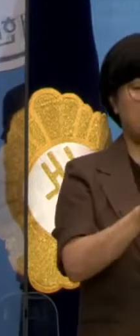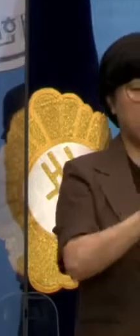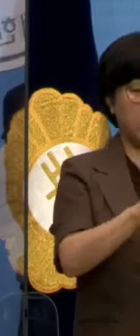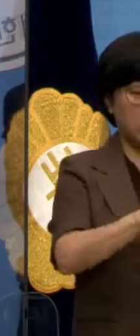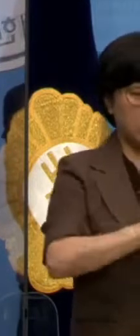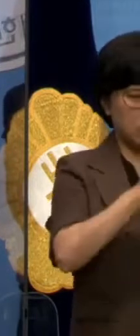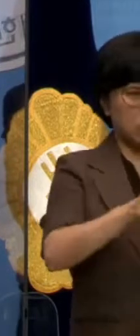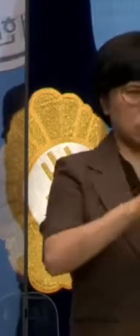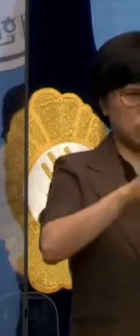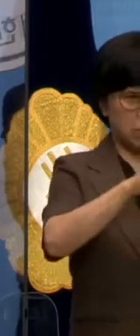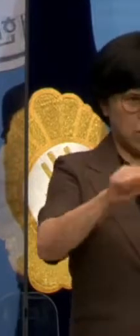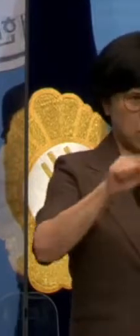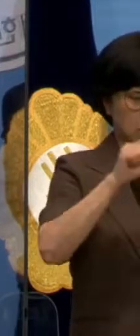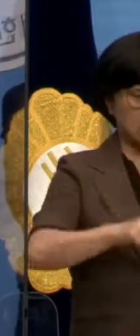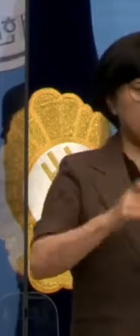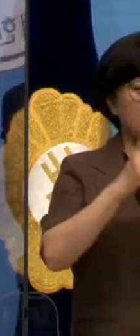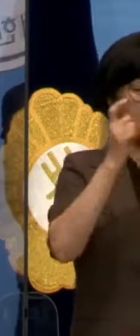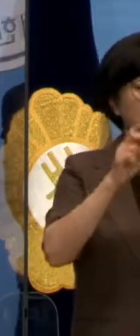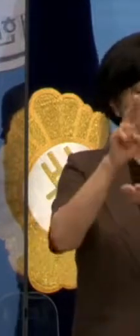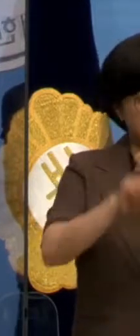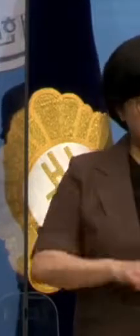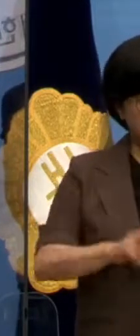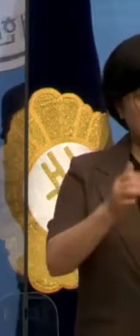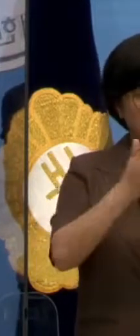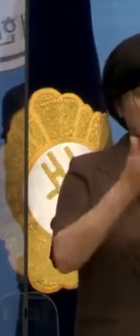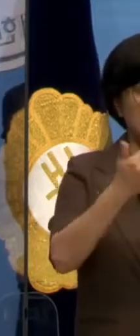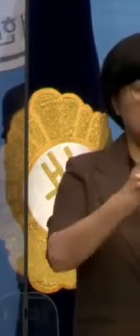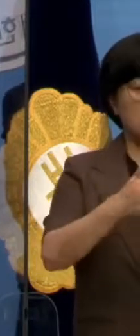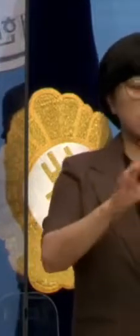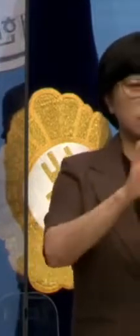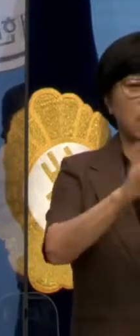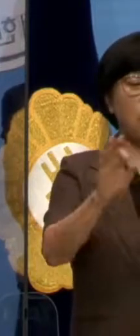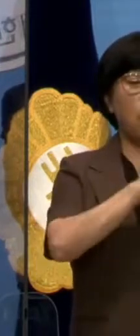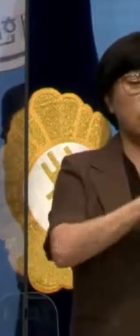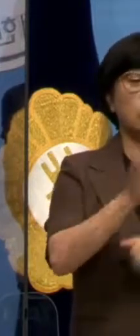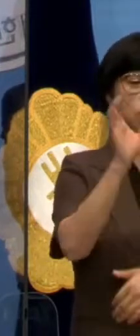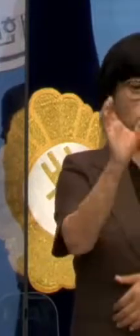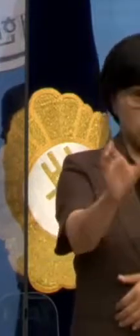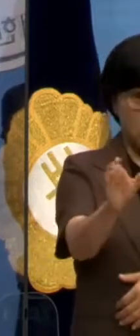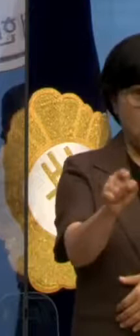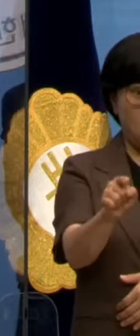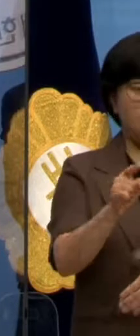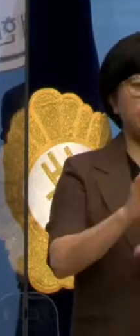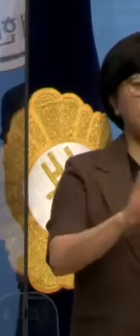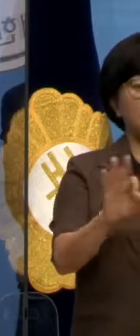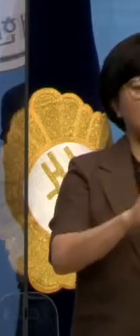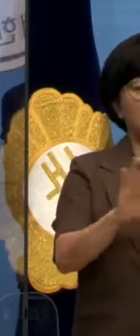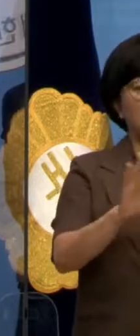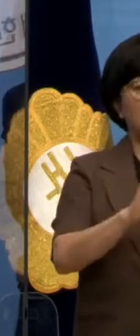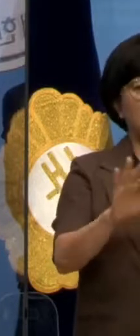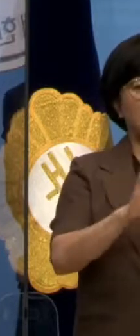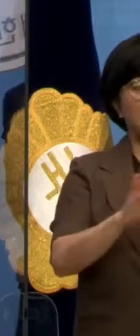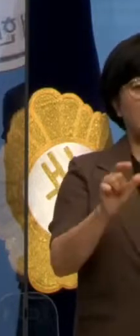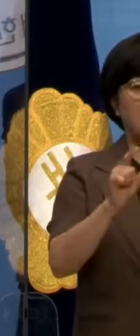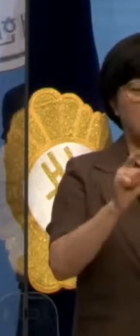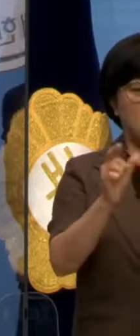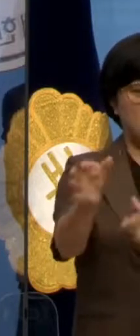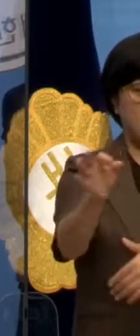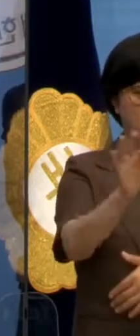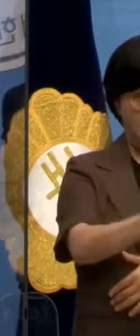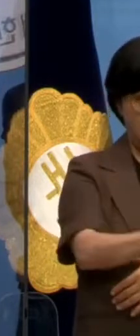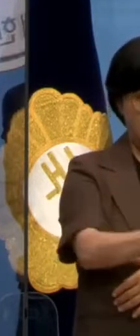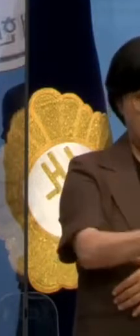부지 일부를 민간에 매각하거나 부지의 사용권을 이전하여 소요 비용의 일부를